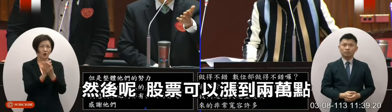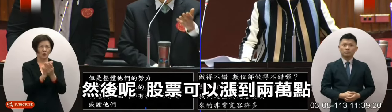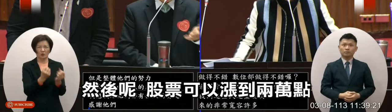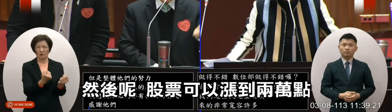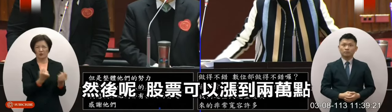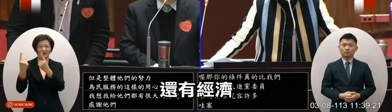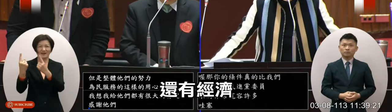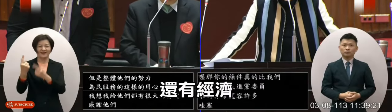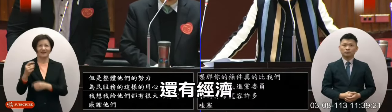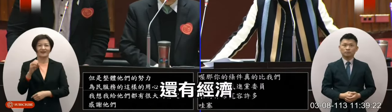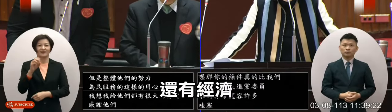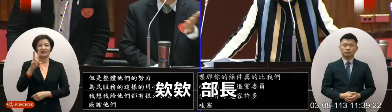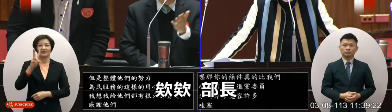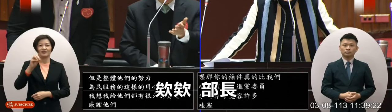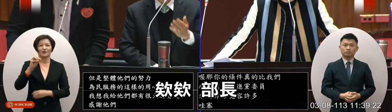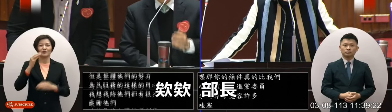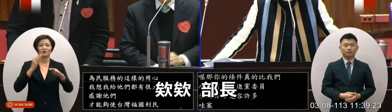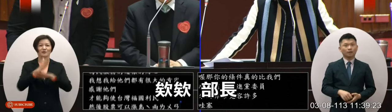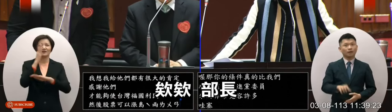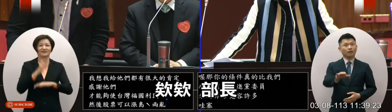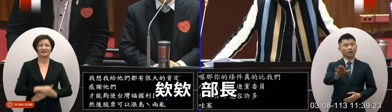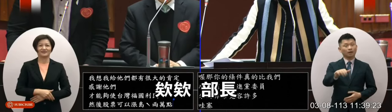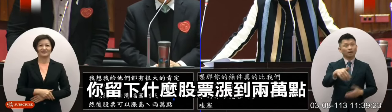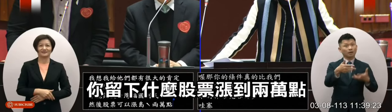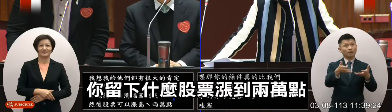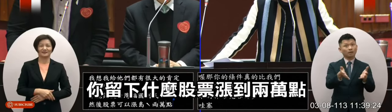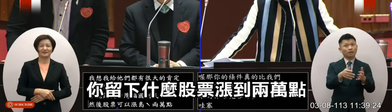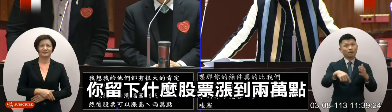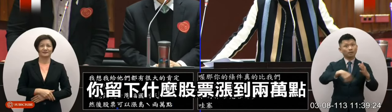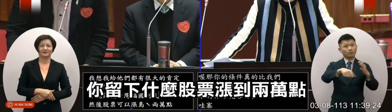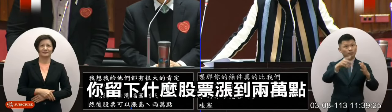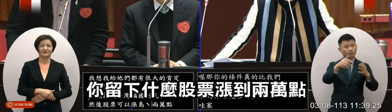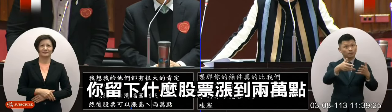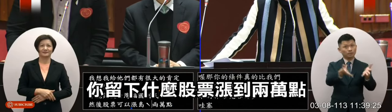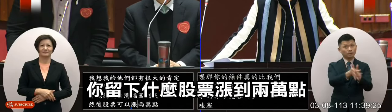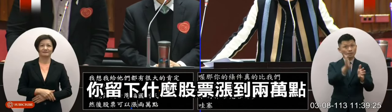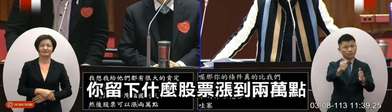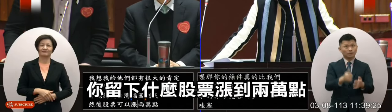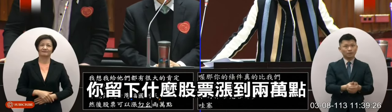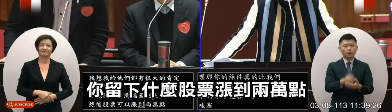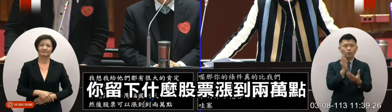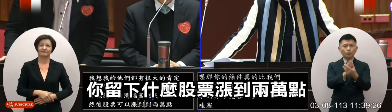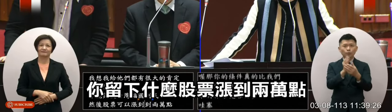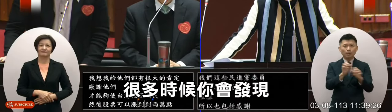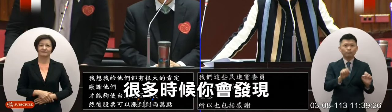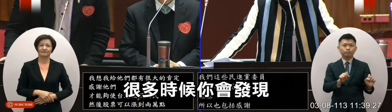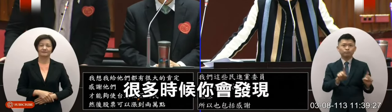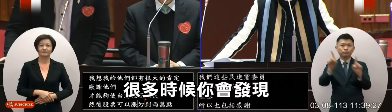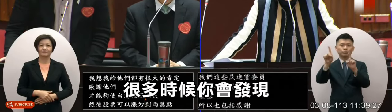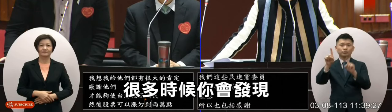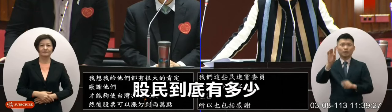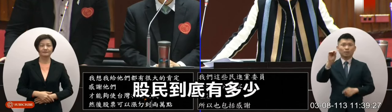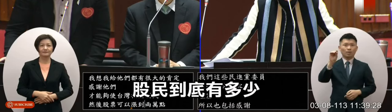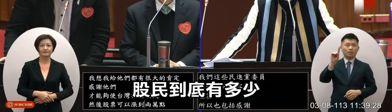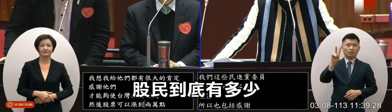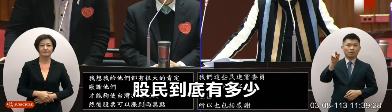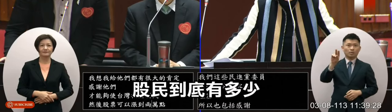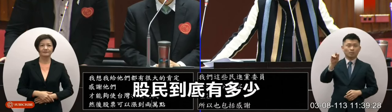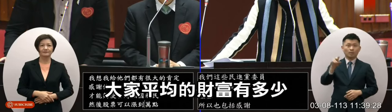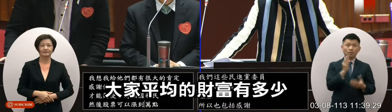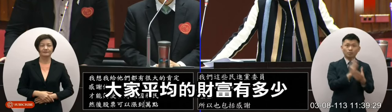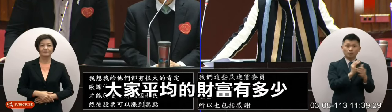到20000点、还有经济很好。 部长你留下什么？股票涨到20000点，很多时候你会发现股民到